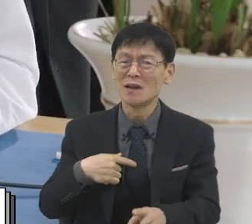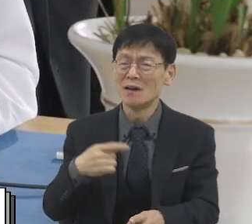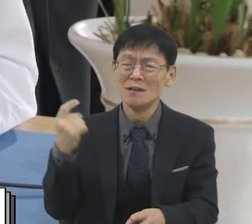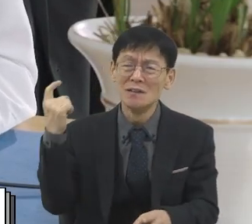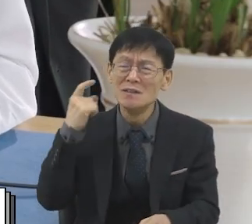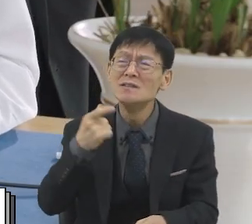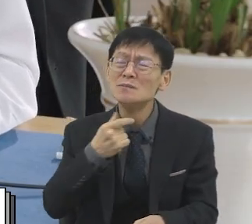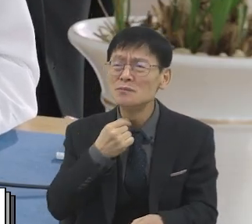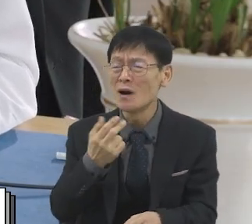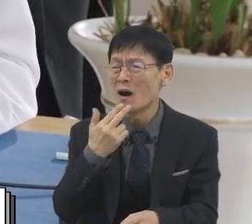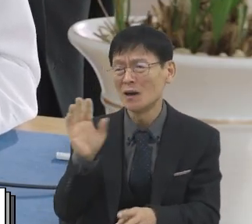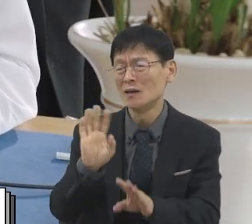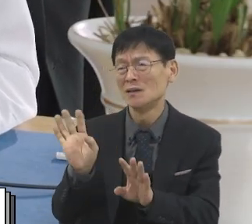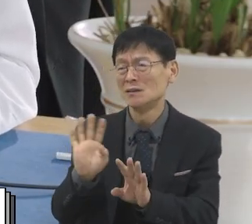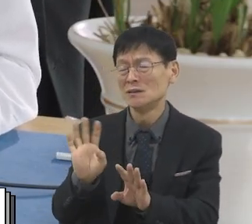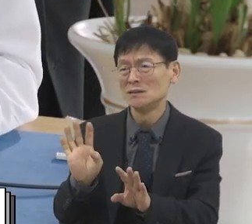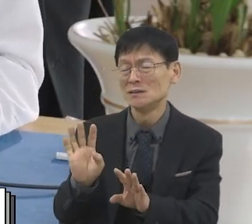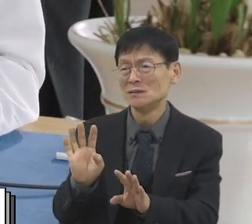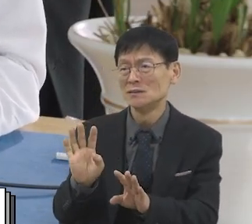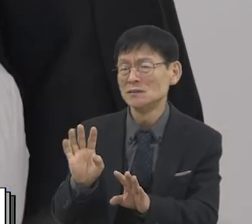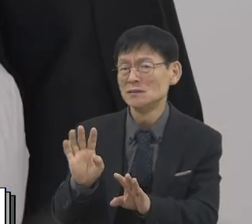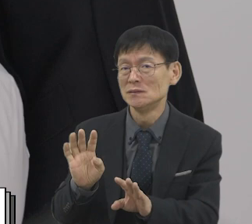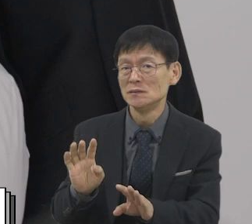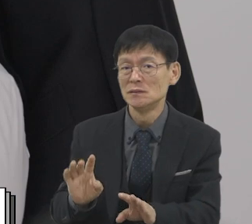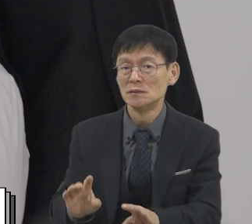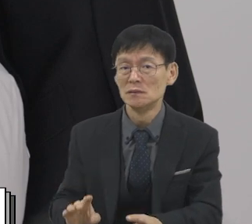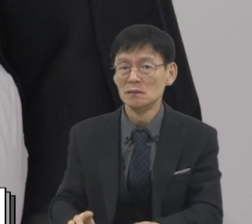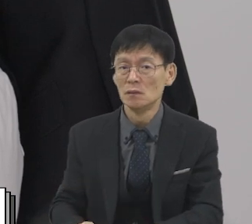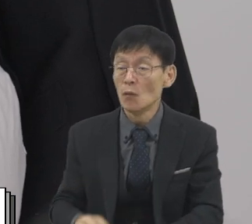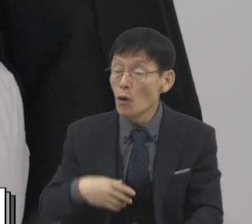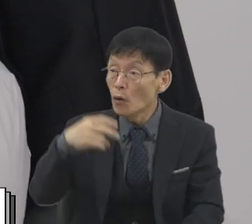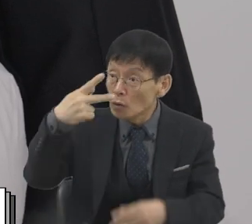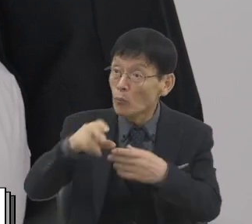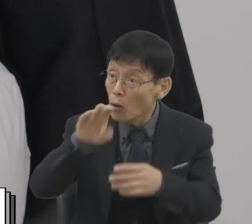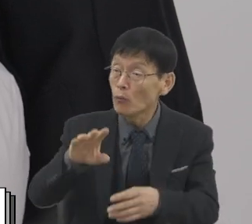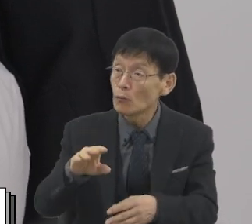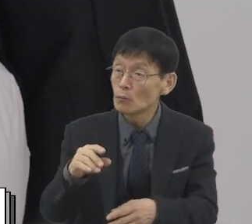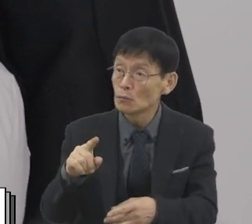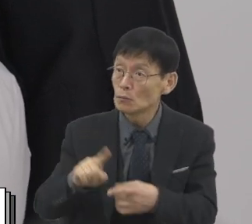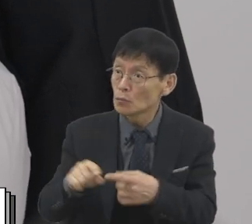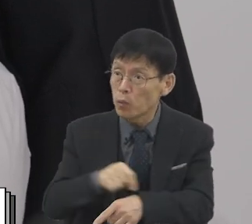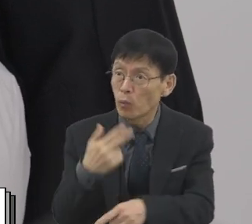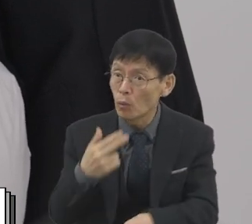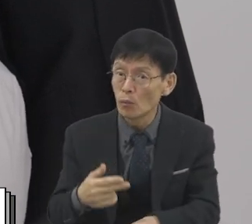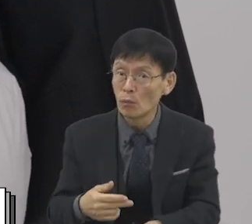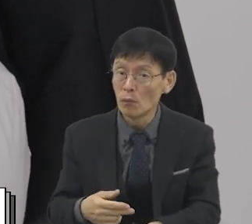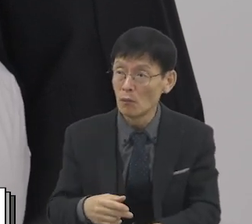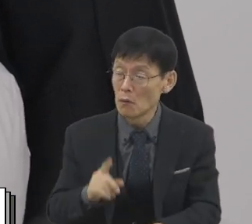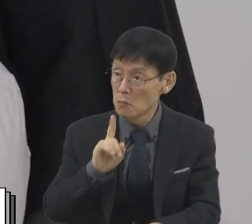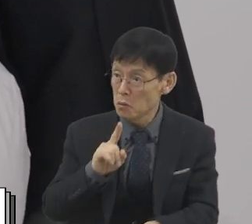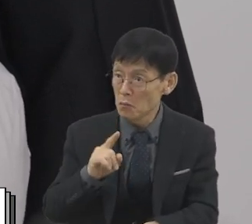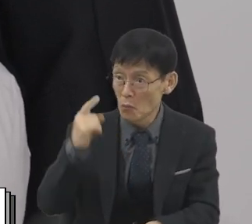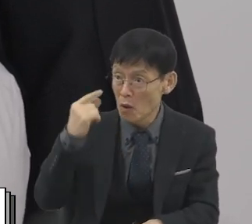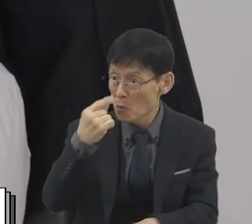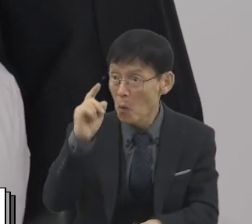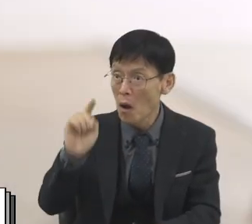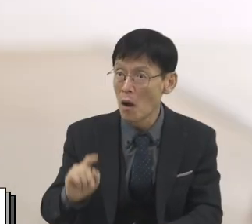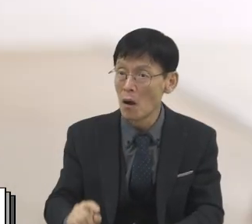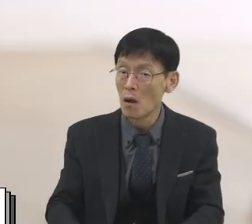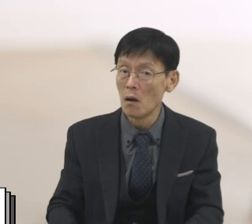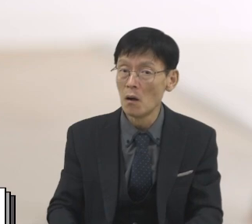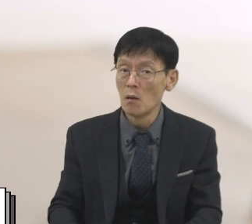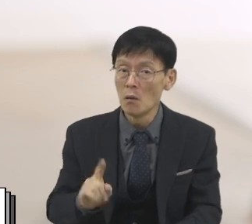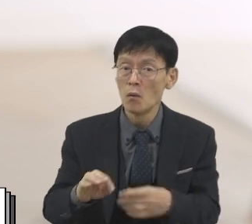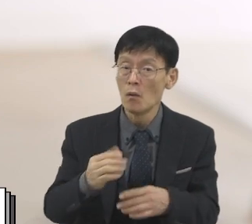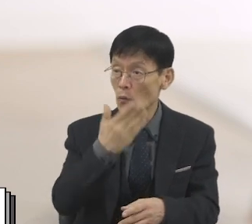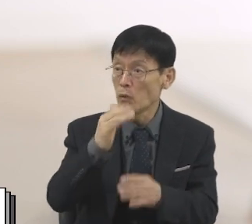전 그런 이야기는 별로 듣고 싶지 않습니다. 아니 그냥 드라마 얘기하는 건데 너무 심각하게 받아들이지 마요.